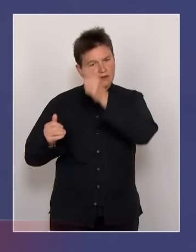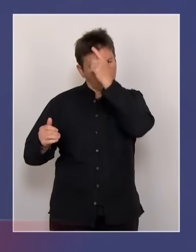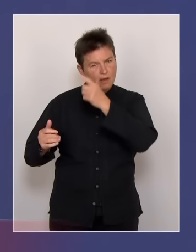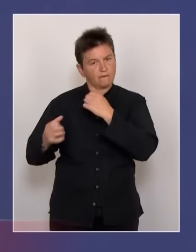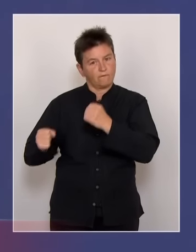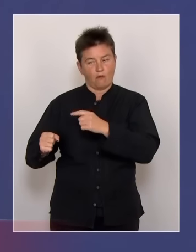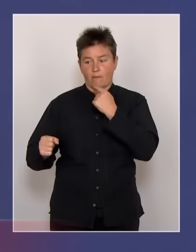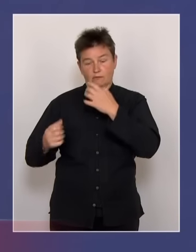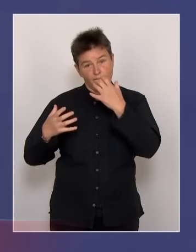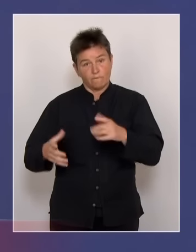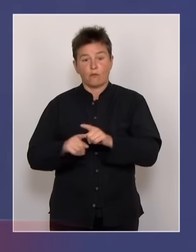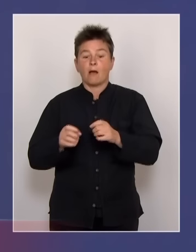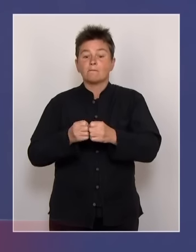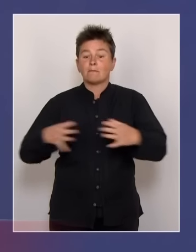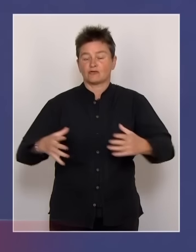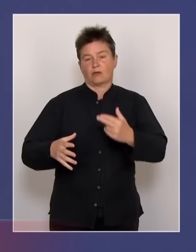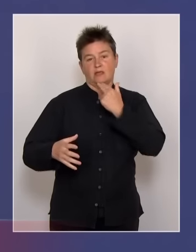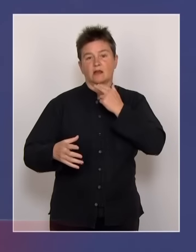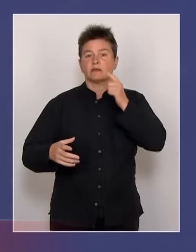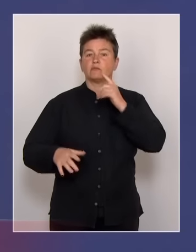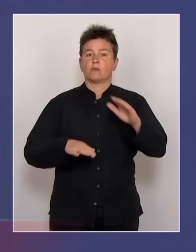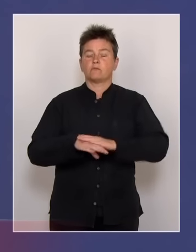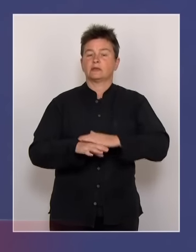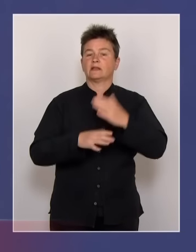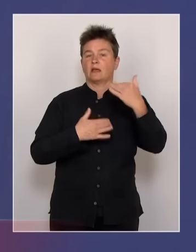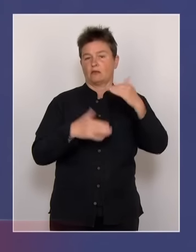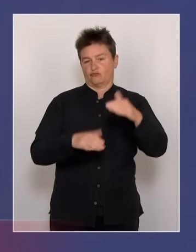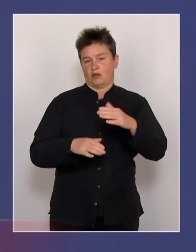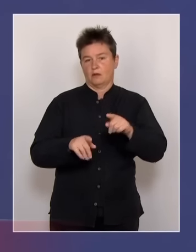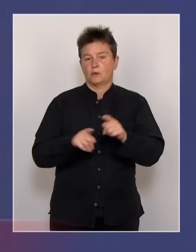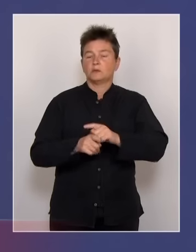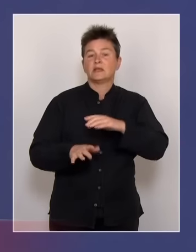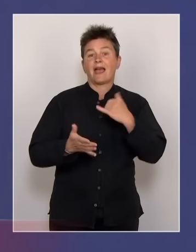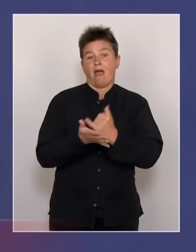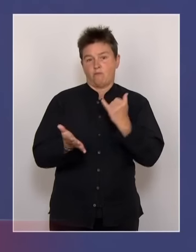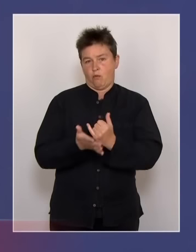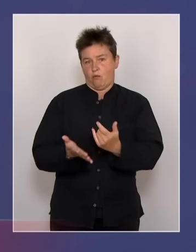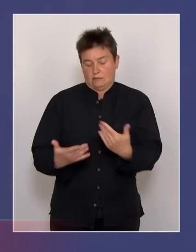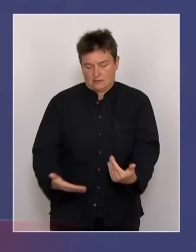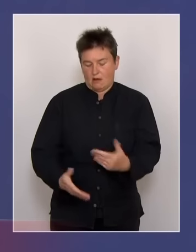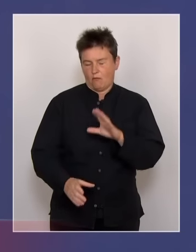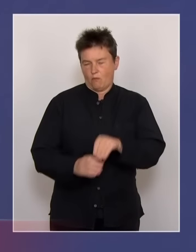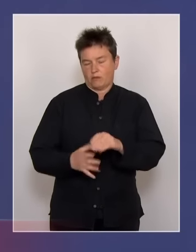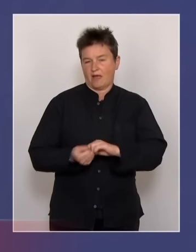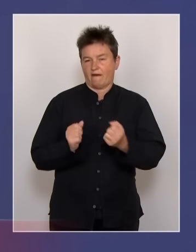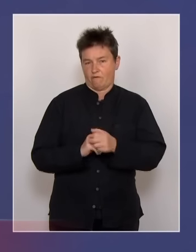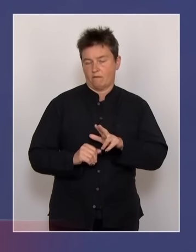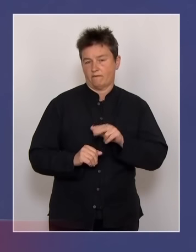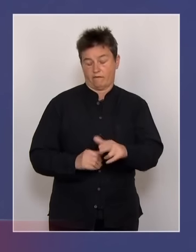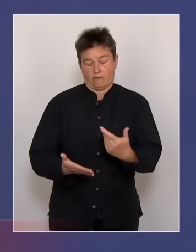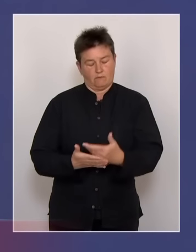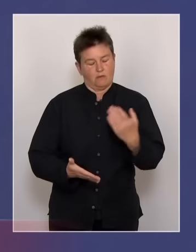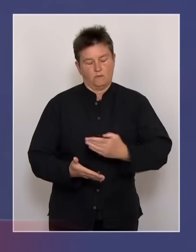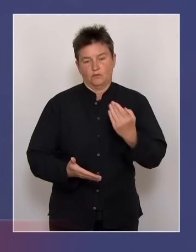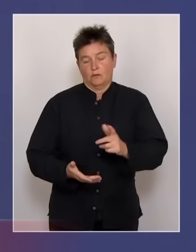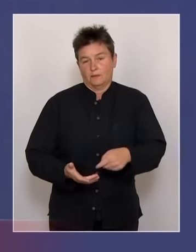aller à la majorité qualifiée en matière de politique étrangère et de fiscalité ça fait partie des réformes indispensables